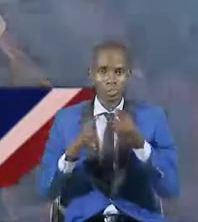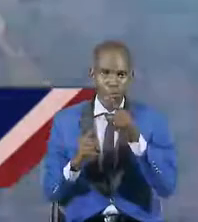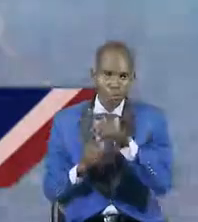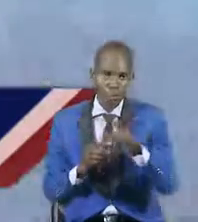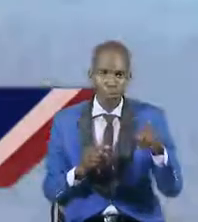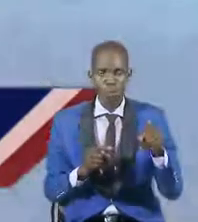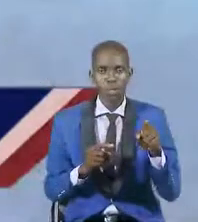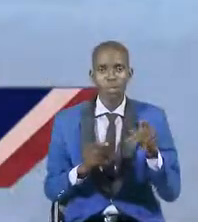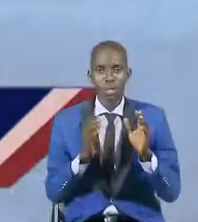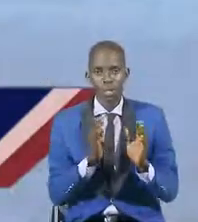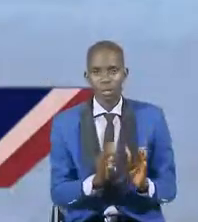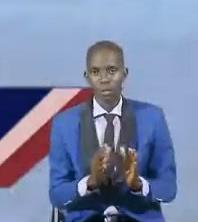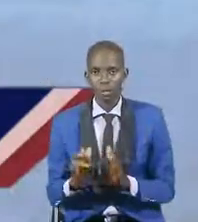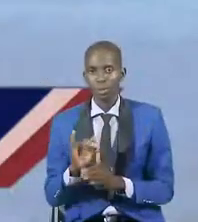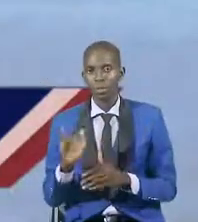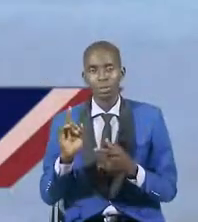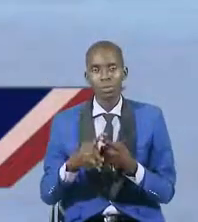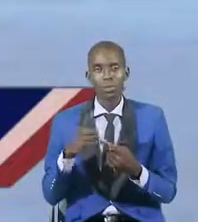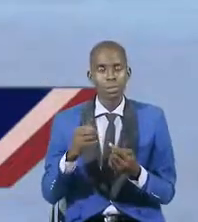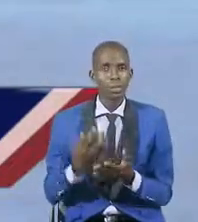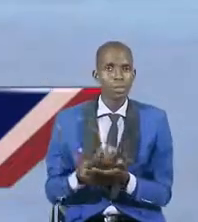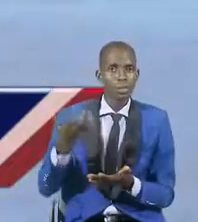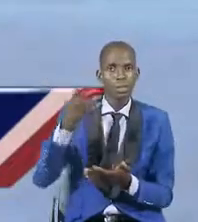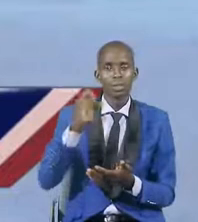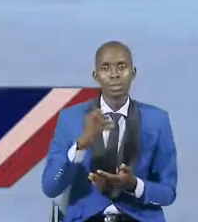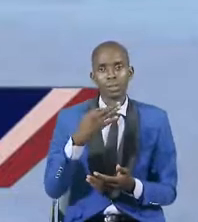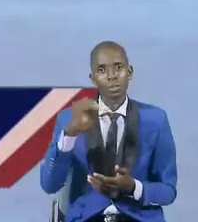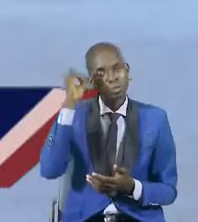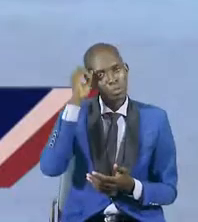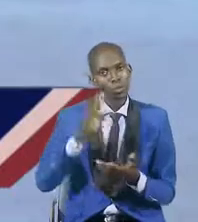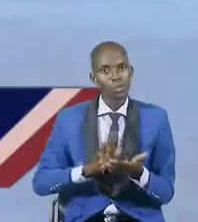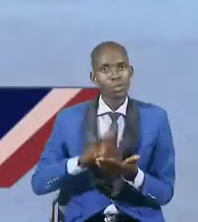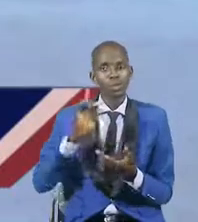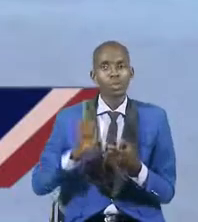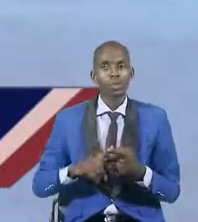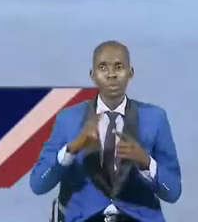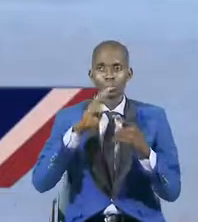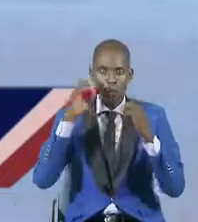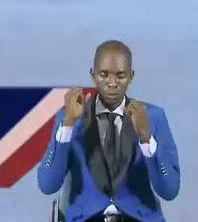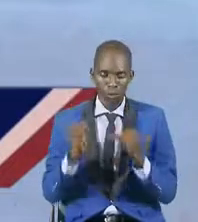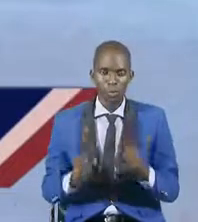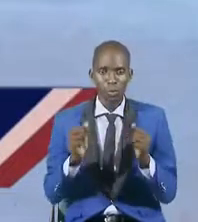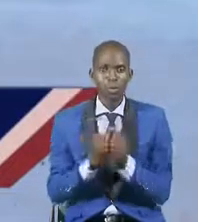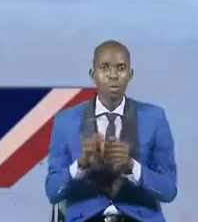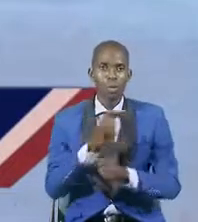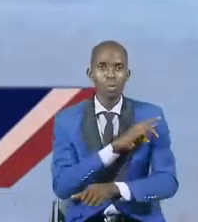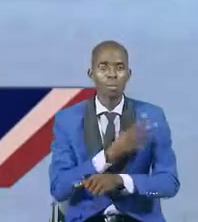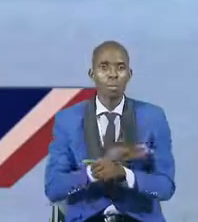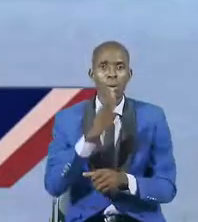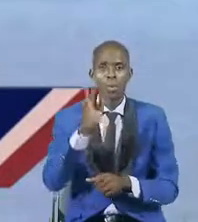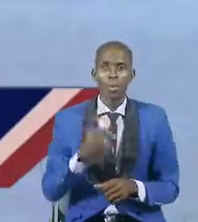donne, selon la richesse de sa gloire, d'être puissamment